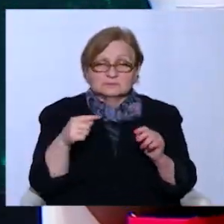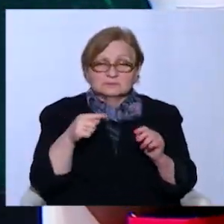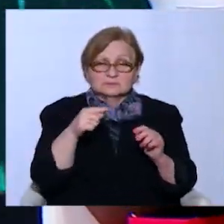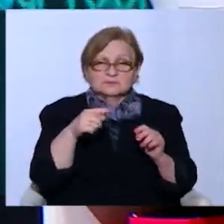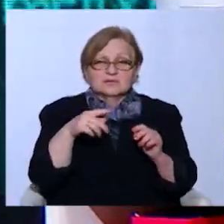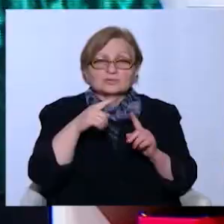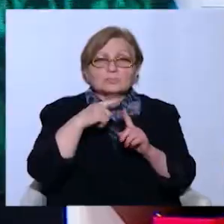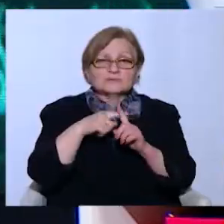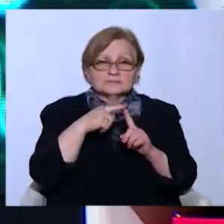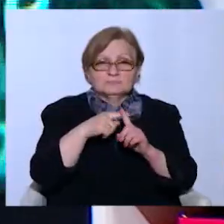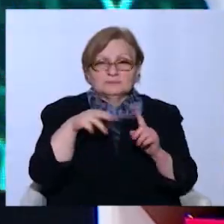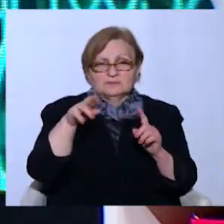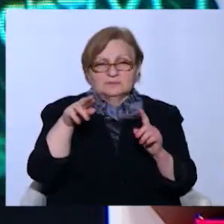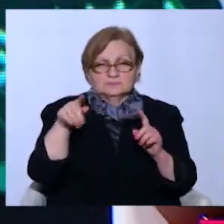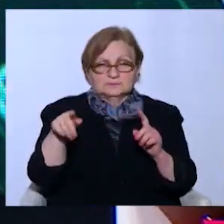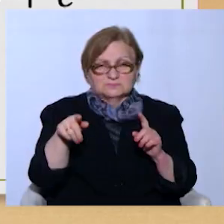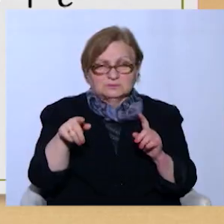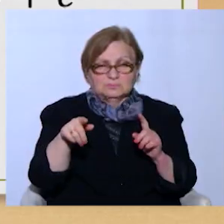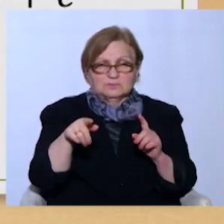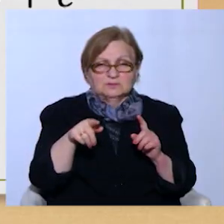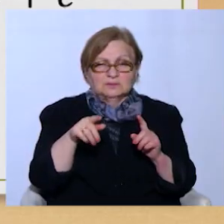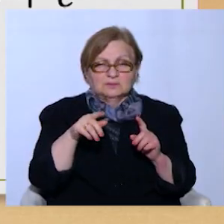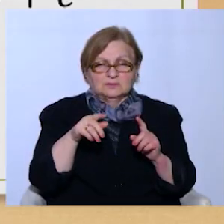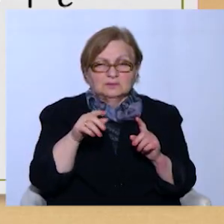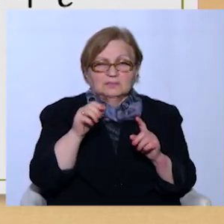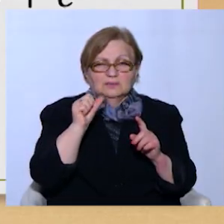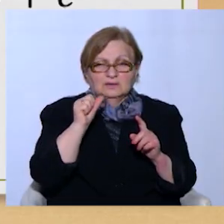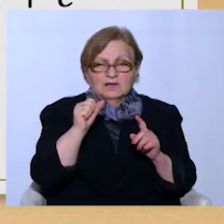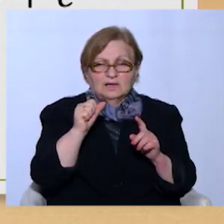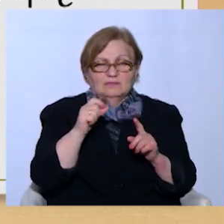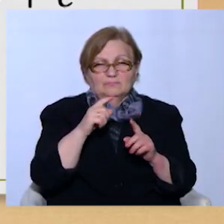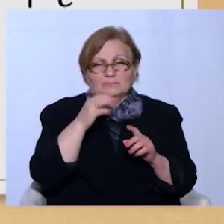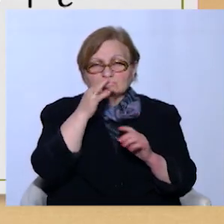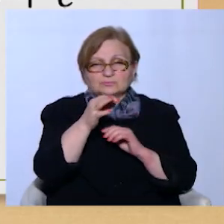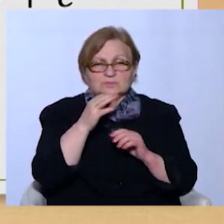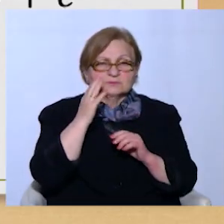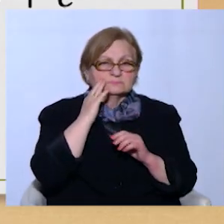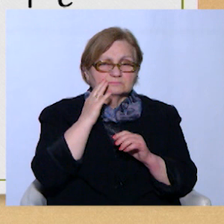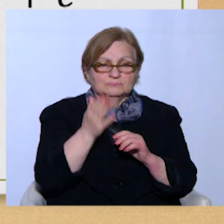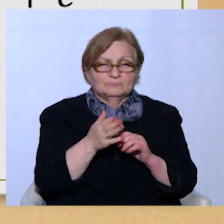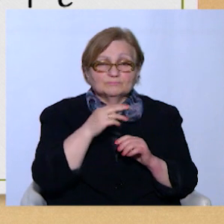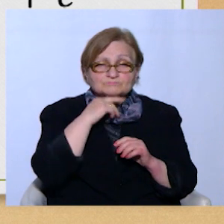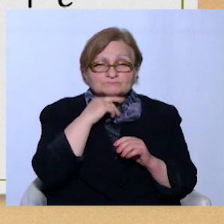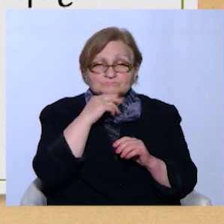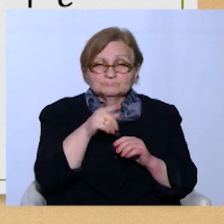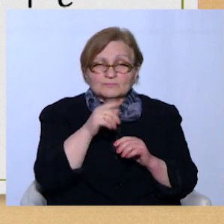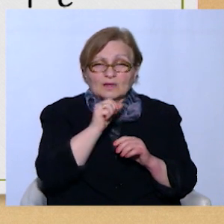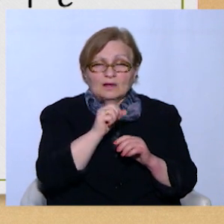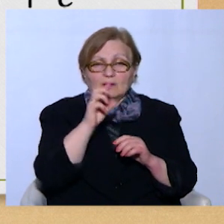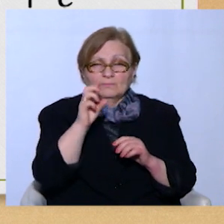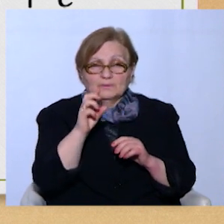დისკრიმინატი დადებითია, ანუ სწორი პასუხი არის a სავარაუდო პასუხი. მიაქციეთ ყურადღება a, b